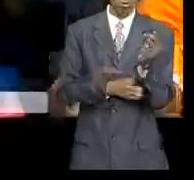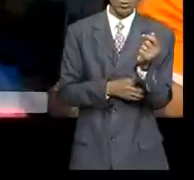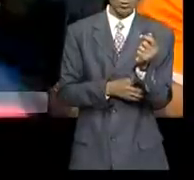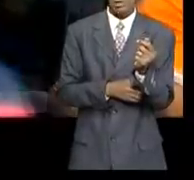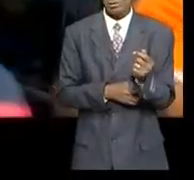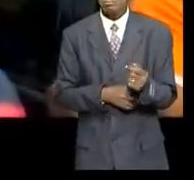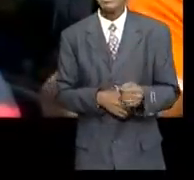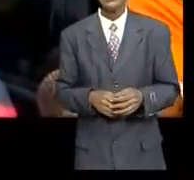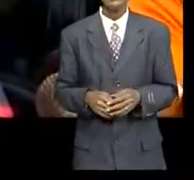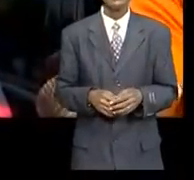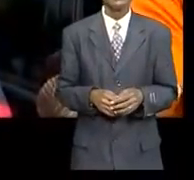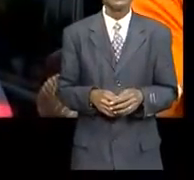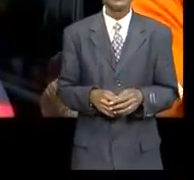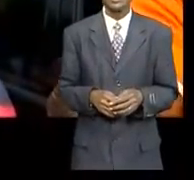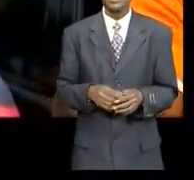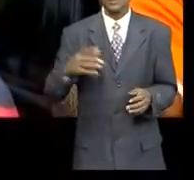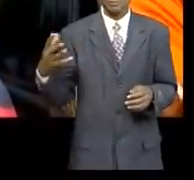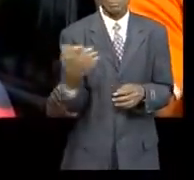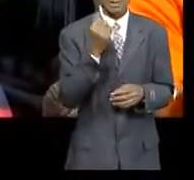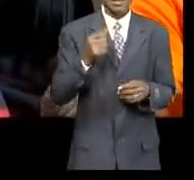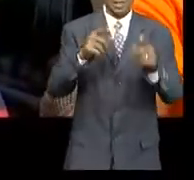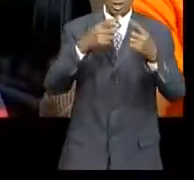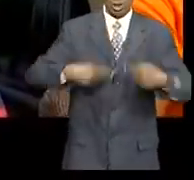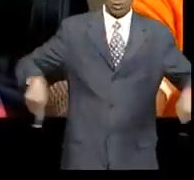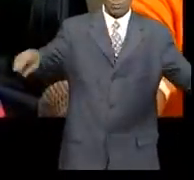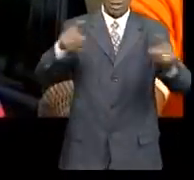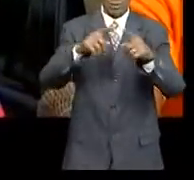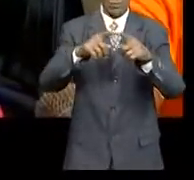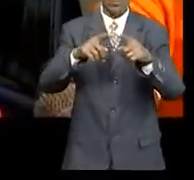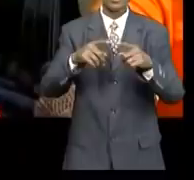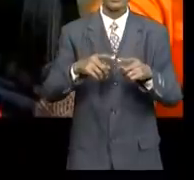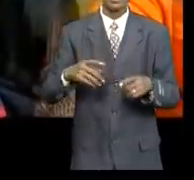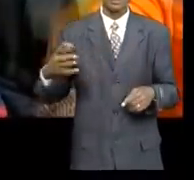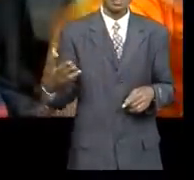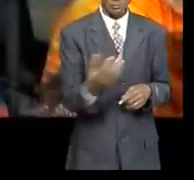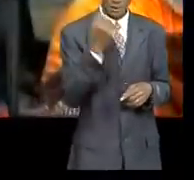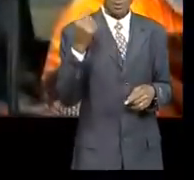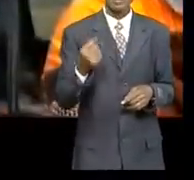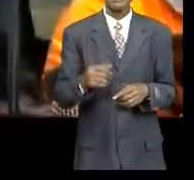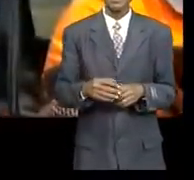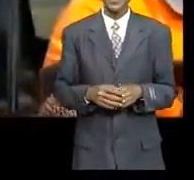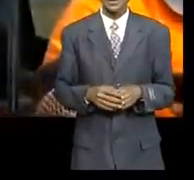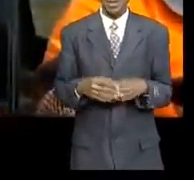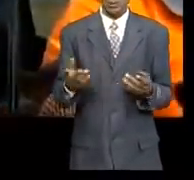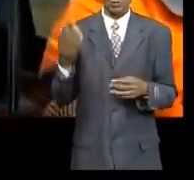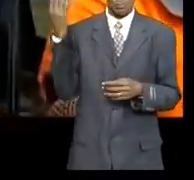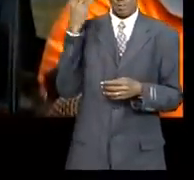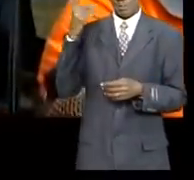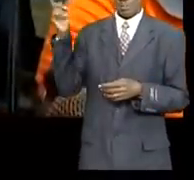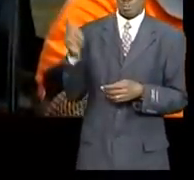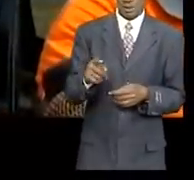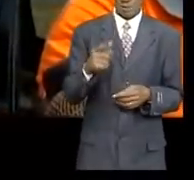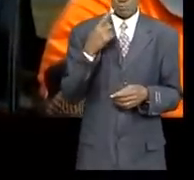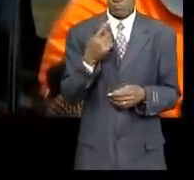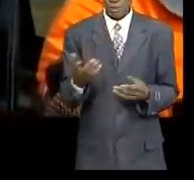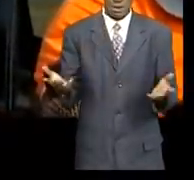ont pris la parcelle, ils l'ont usurpé pratiquement. Mais nous sommes allés en justice et nous avons obtenu une